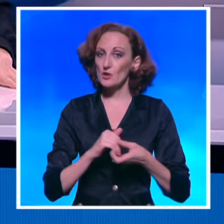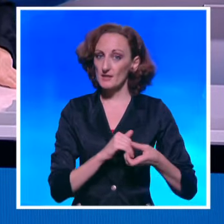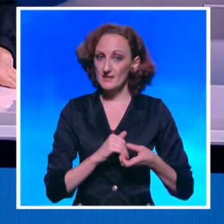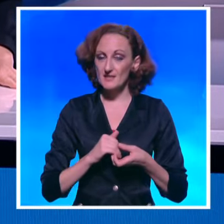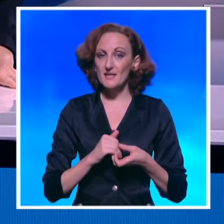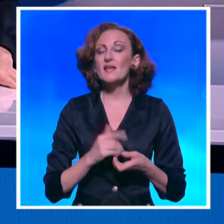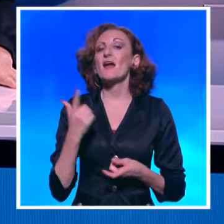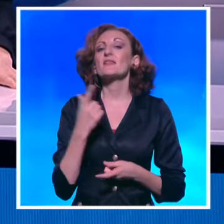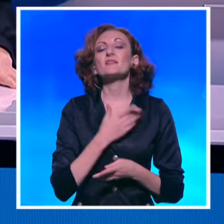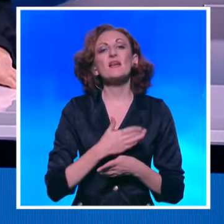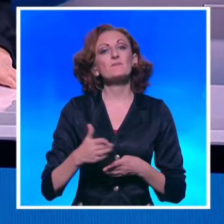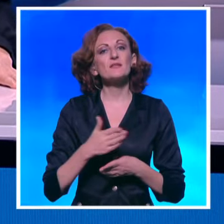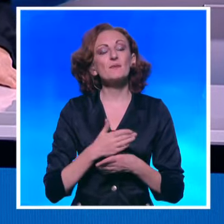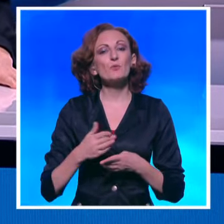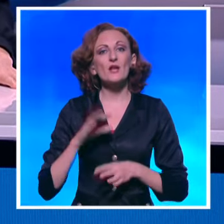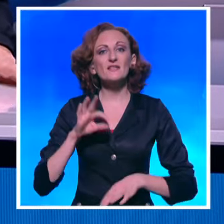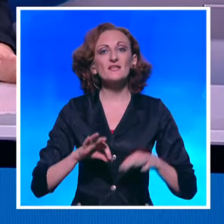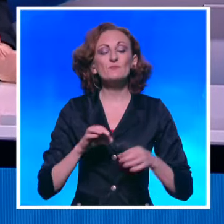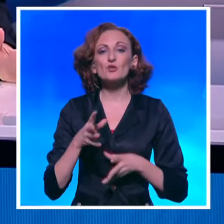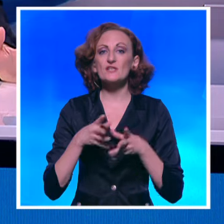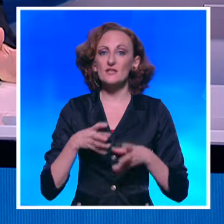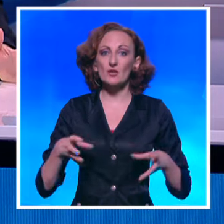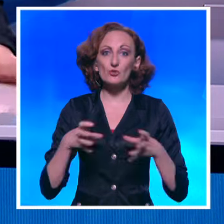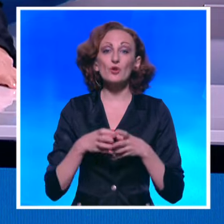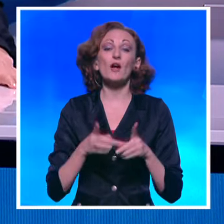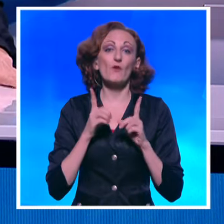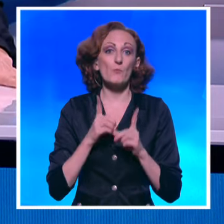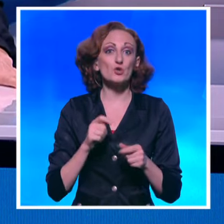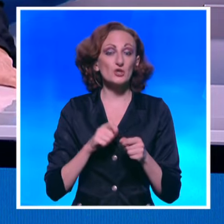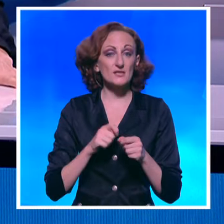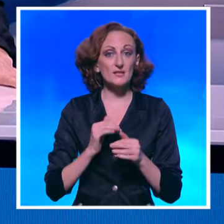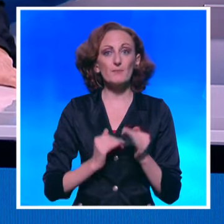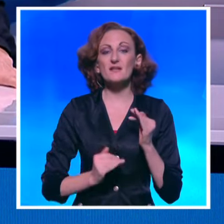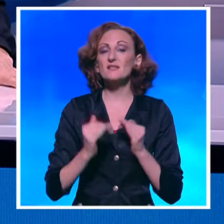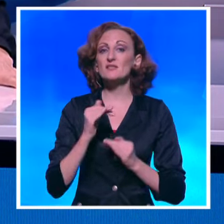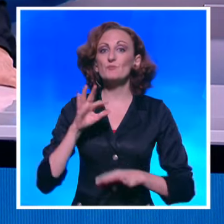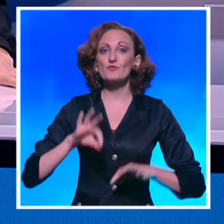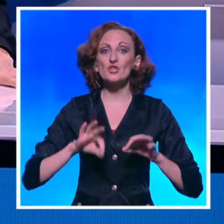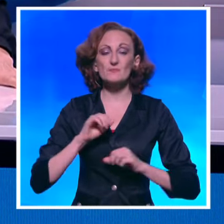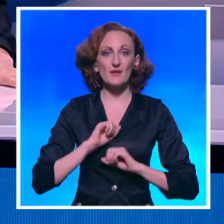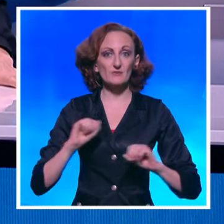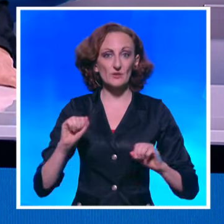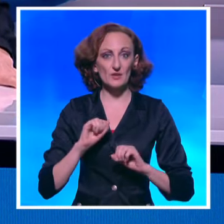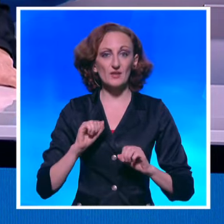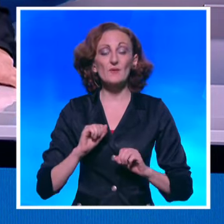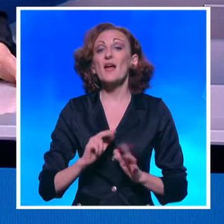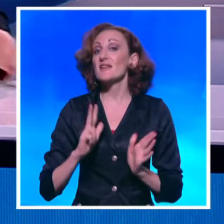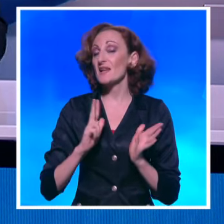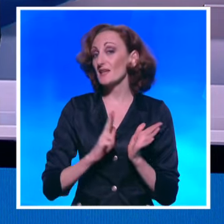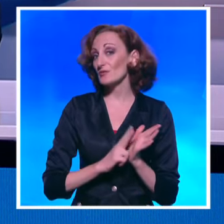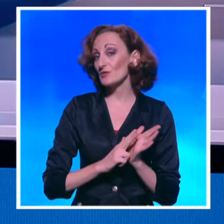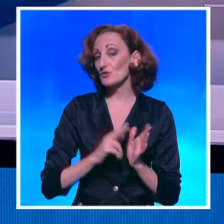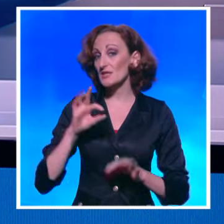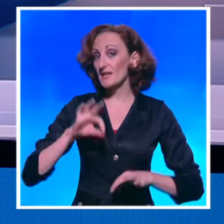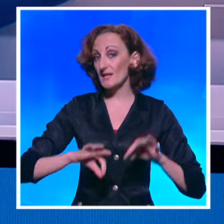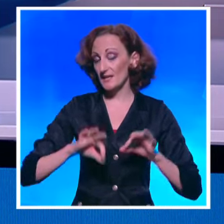поред извънредни избори за Народно събрание? Какво може да се направи, за да се повиши избирателната активност и легитимността на вота? Както и кои